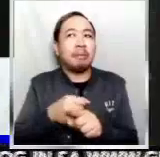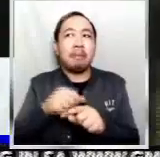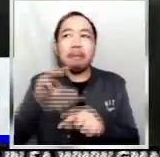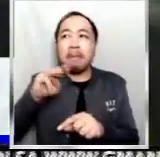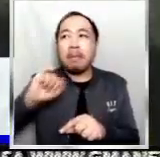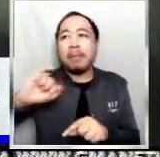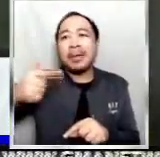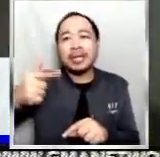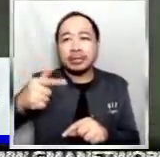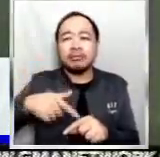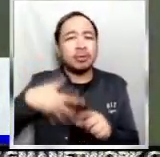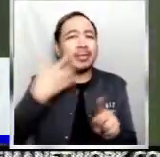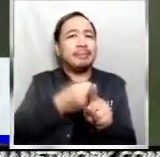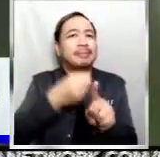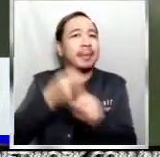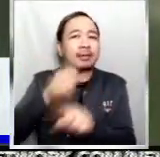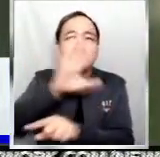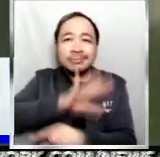bansa.